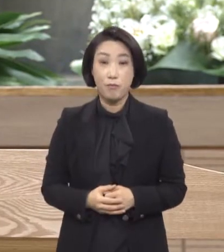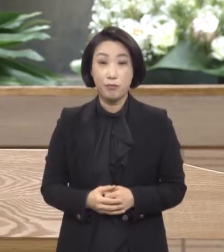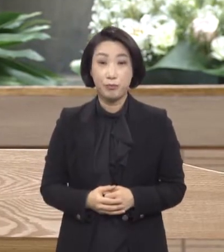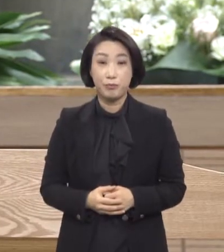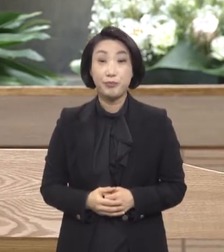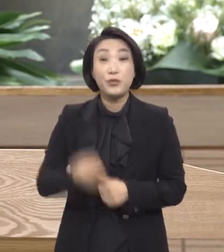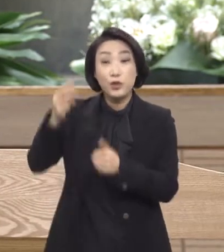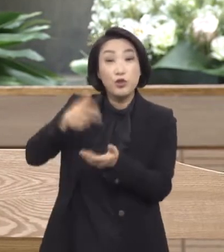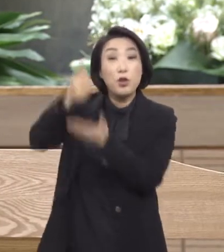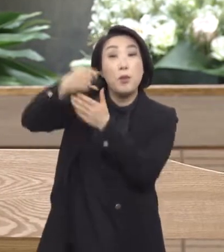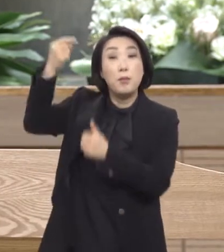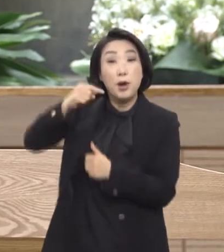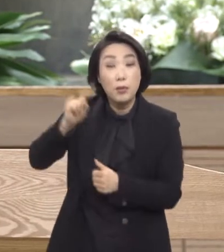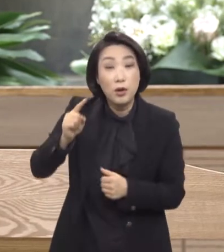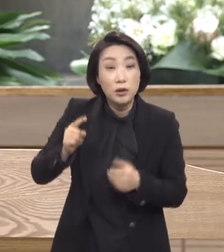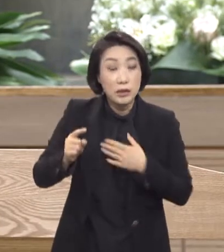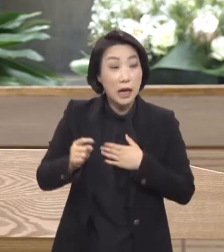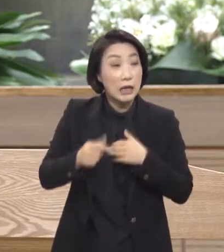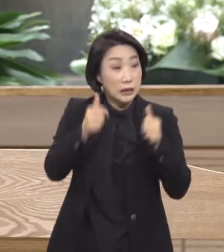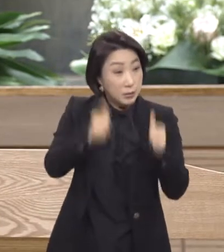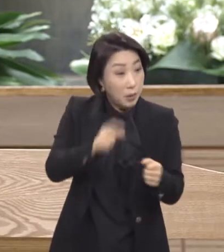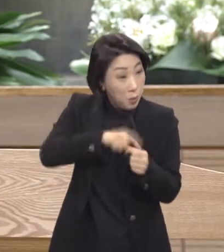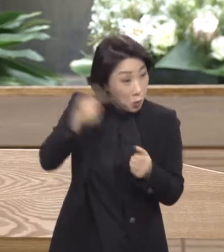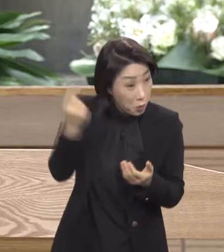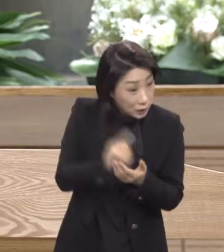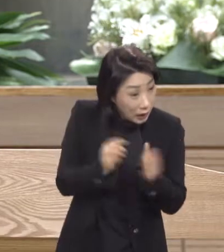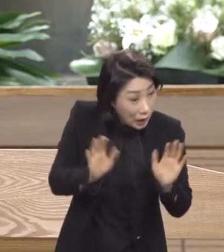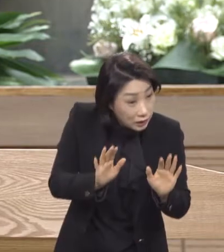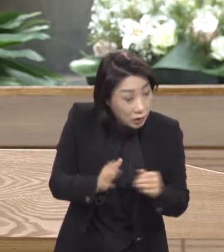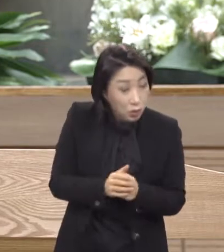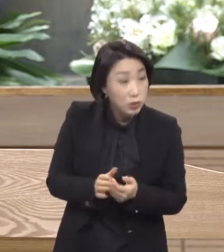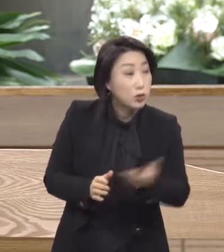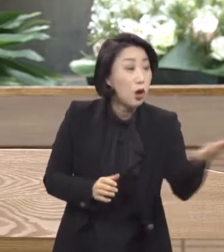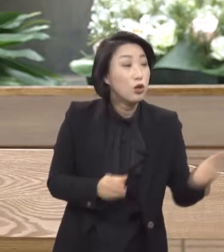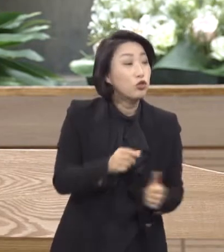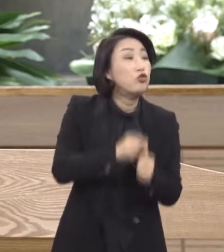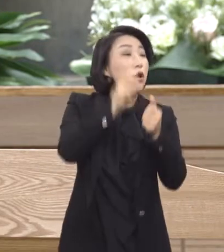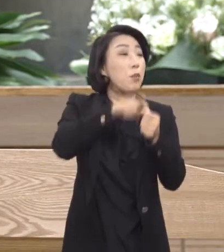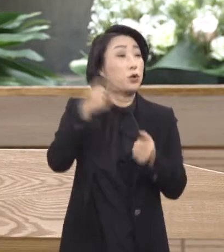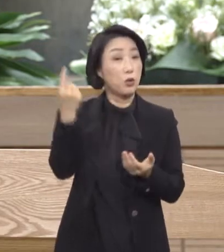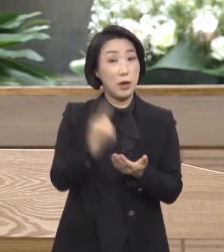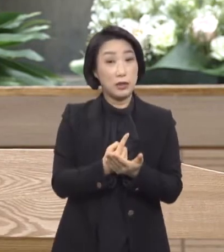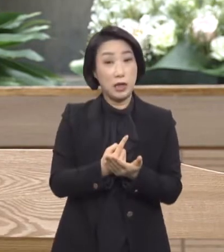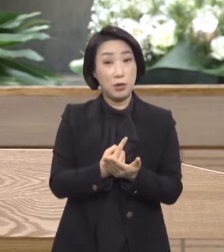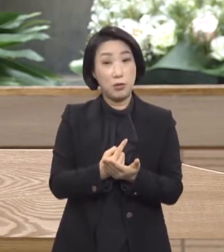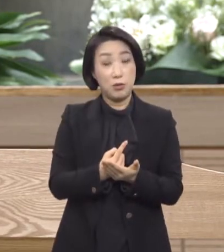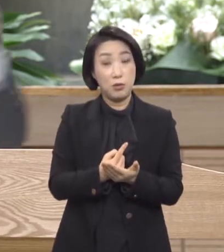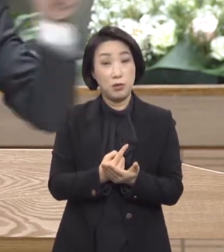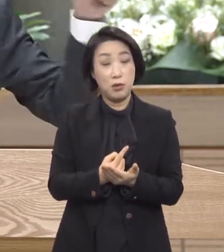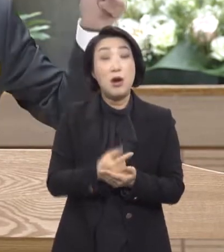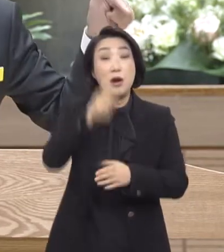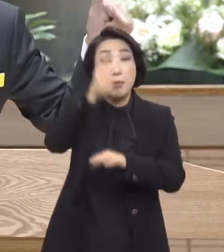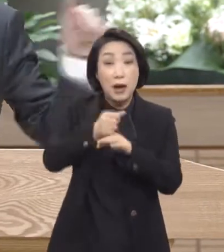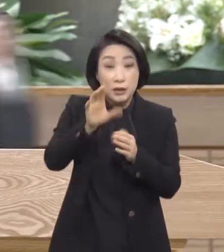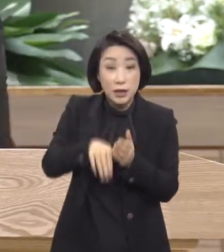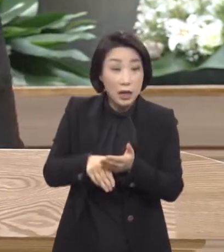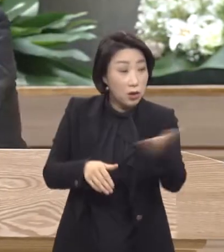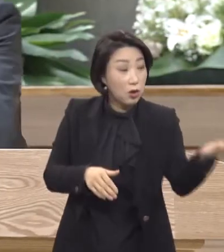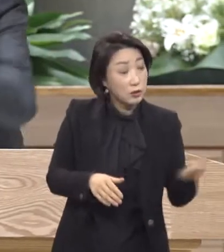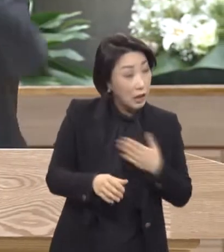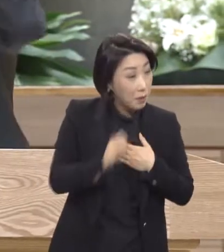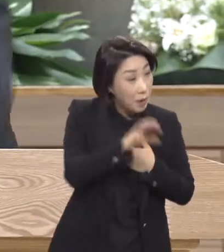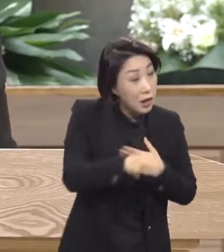그 명령은 내가 심판하러 온 게 아니야. 너희 구원하러 왔어. 마지막 때 내가 하는